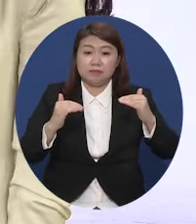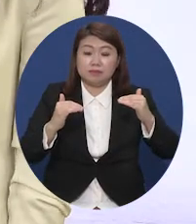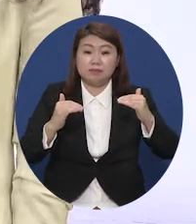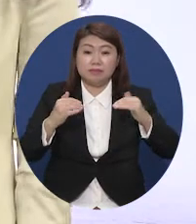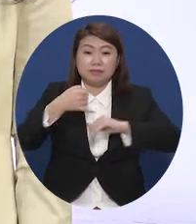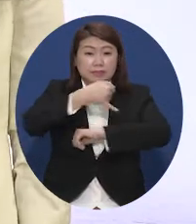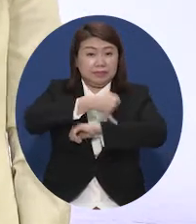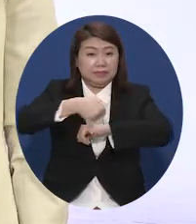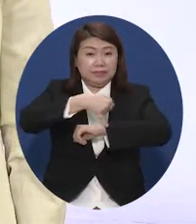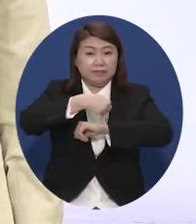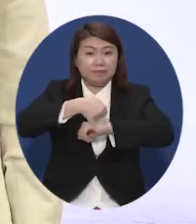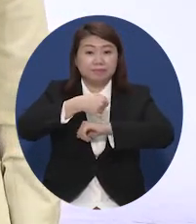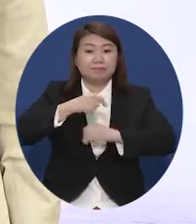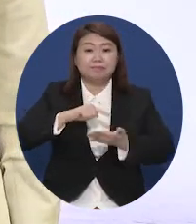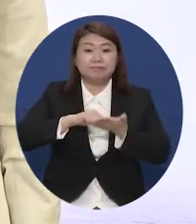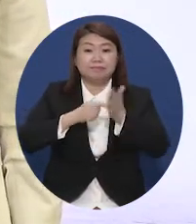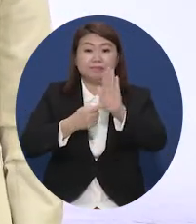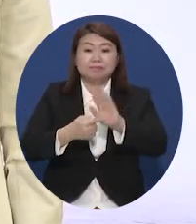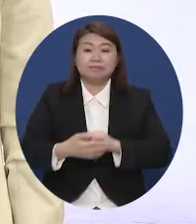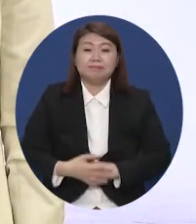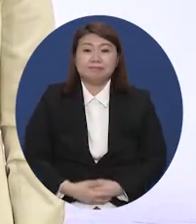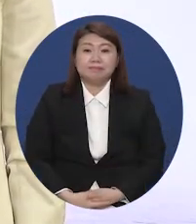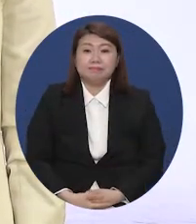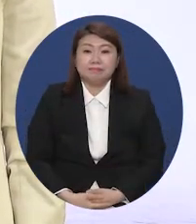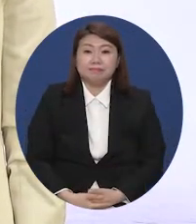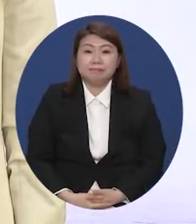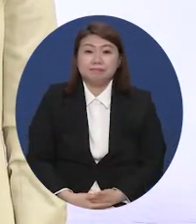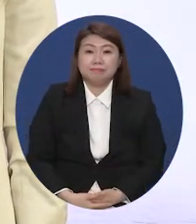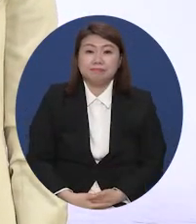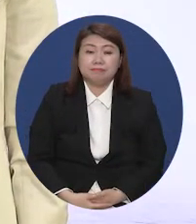건축의 디자인에도 영향을 미쳤다고 알려져 있습니다